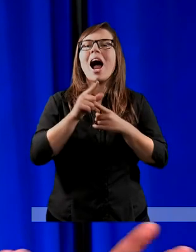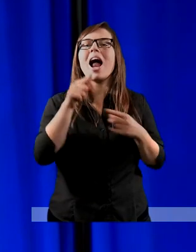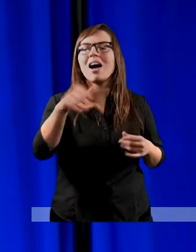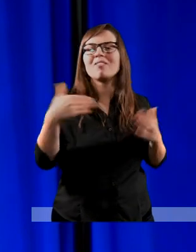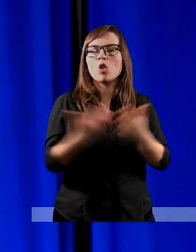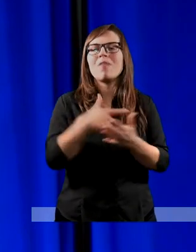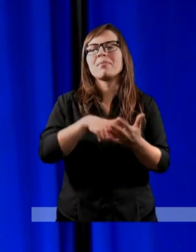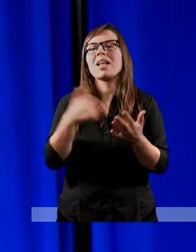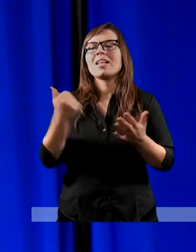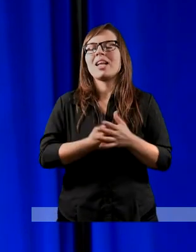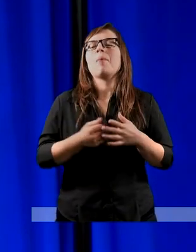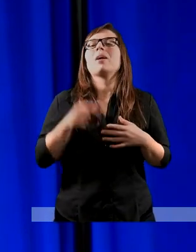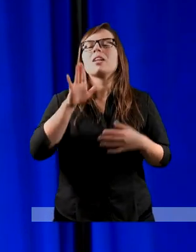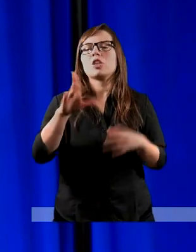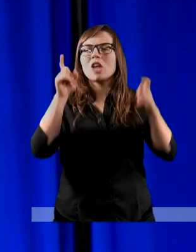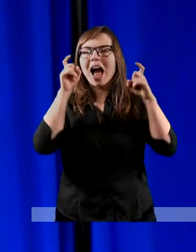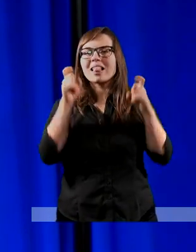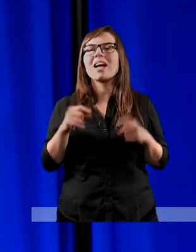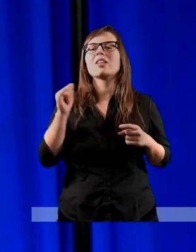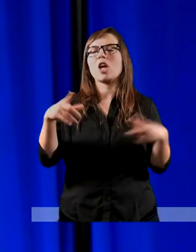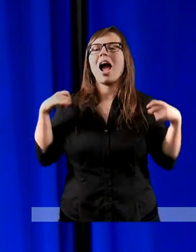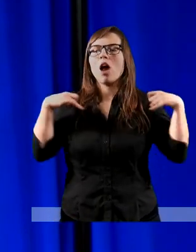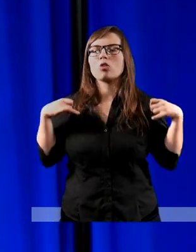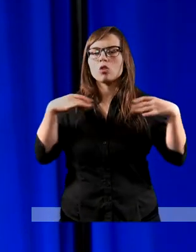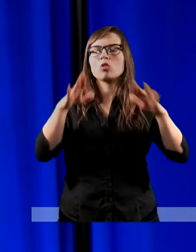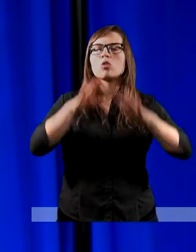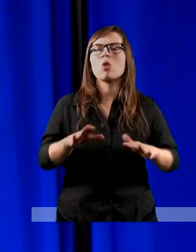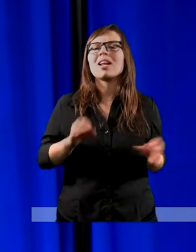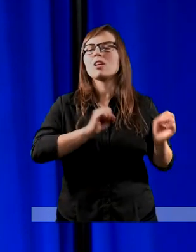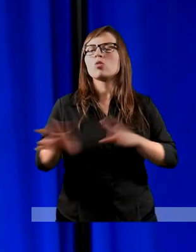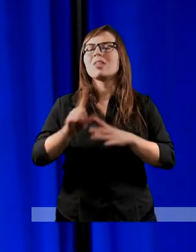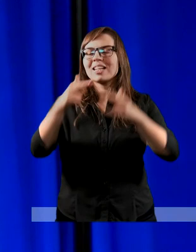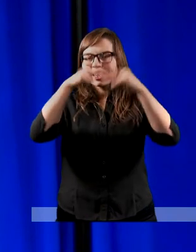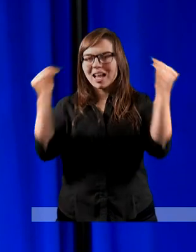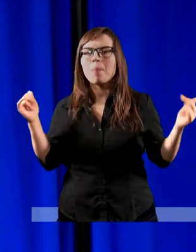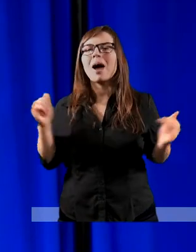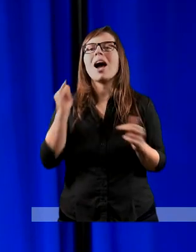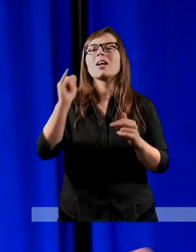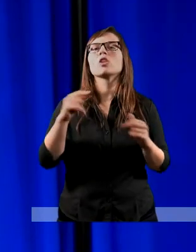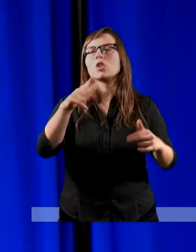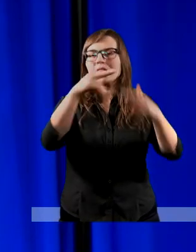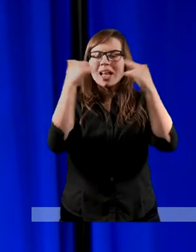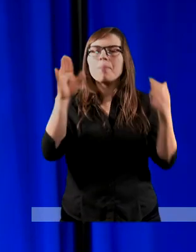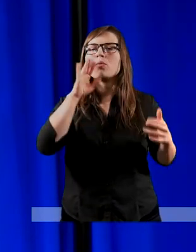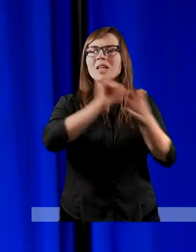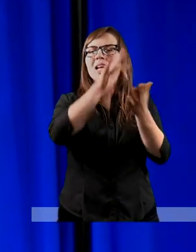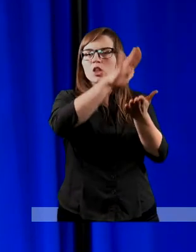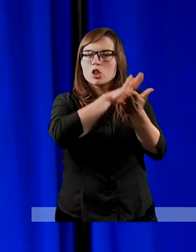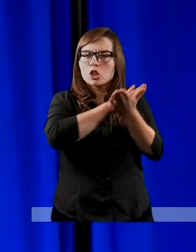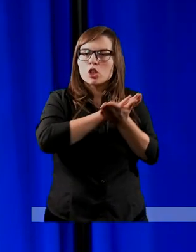ale w Nowym Testamencie szatan i aniołowie zostają rzuceni z nieba. I jakby niebo jest